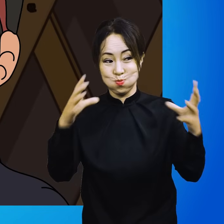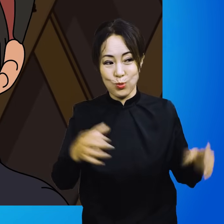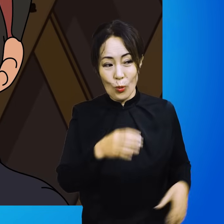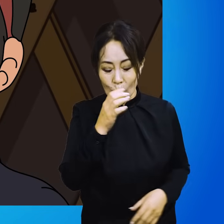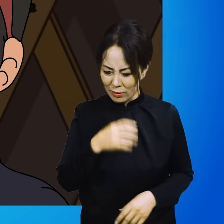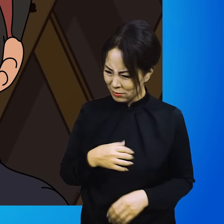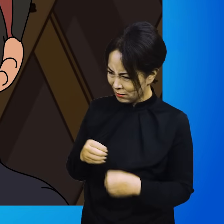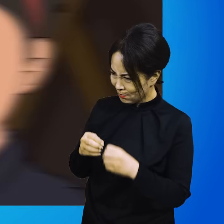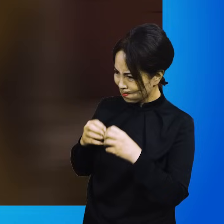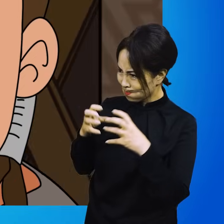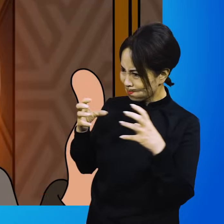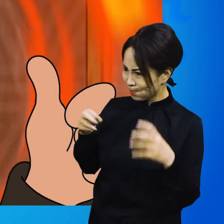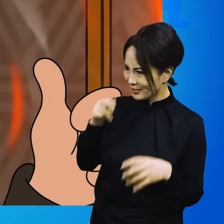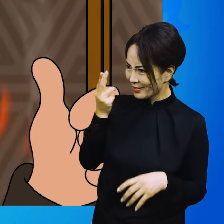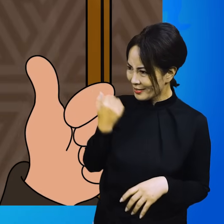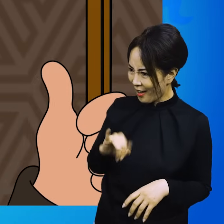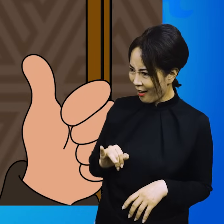Бабл ти?